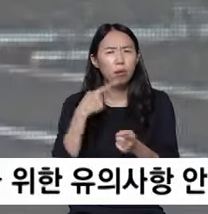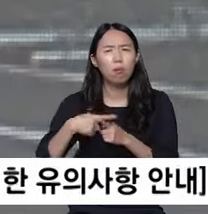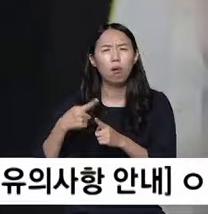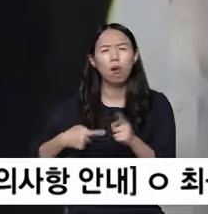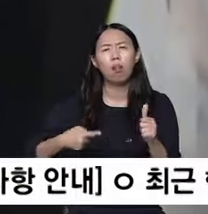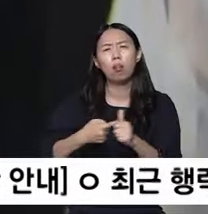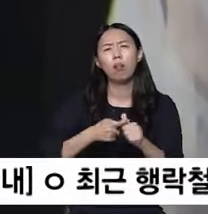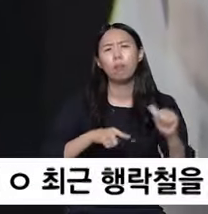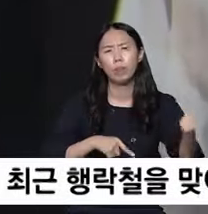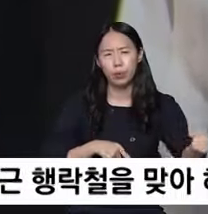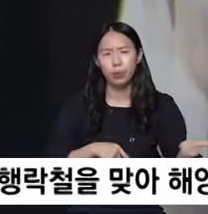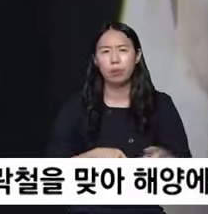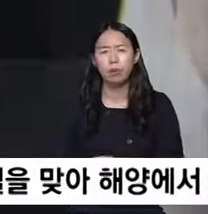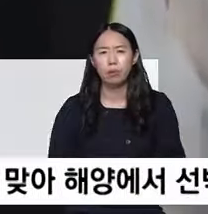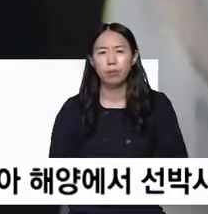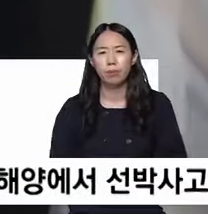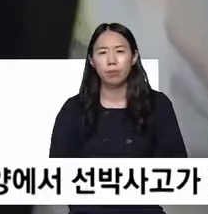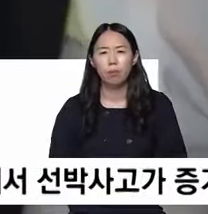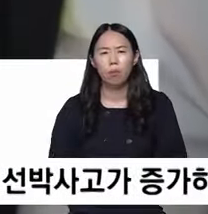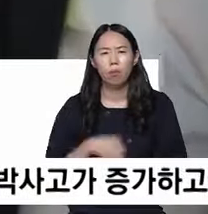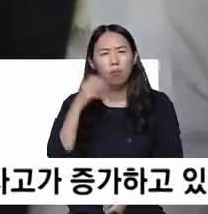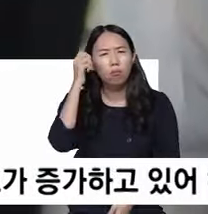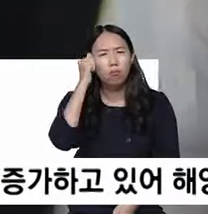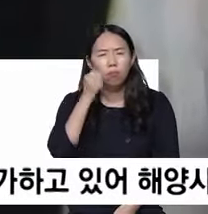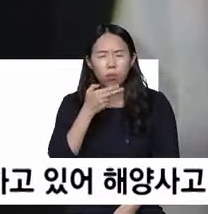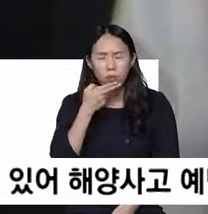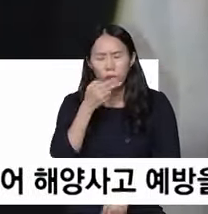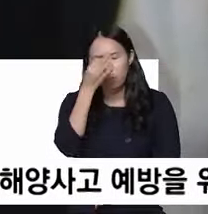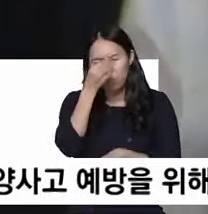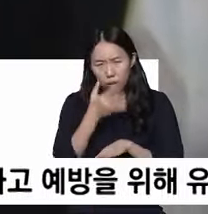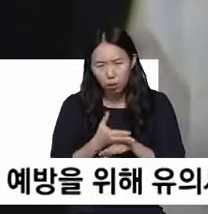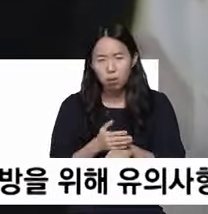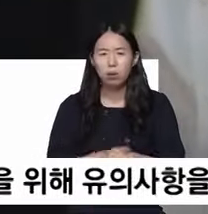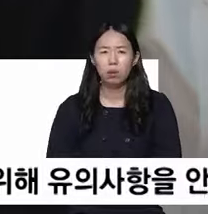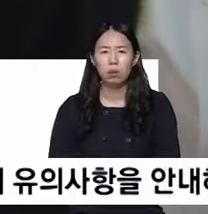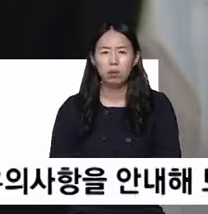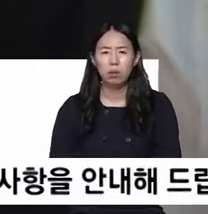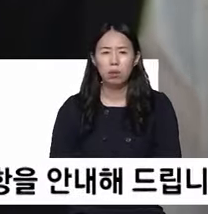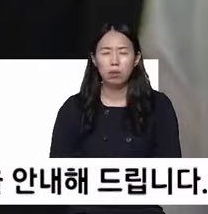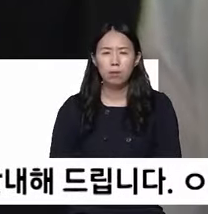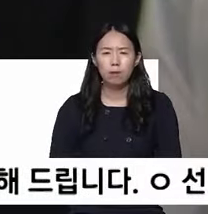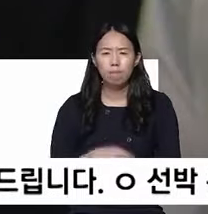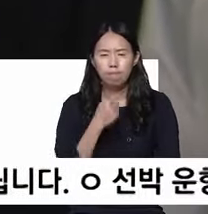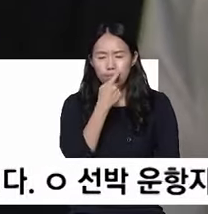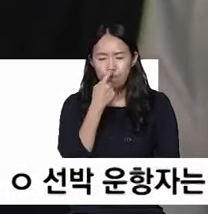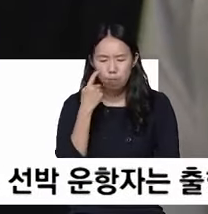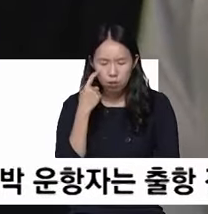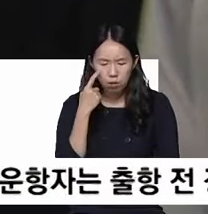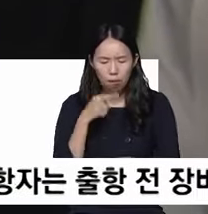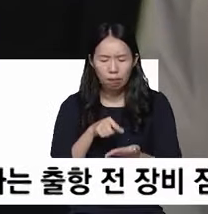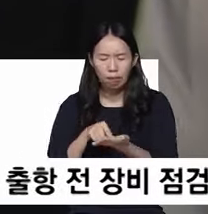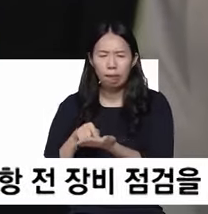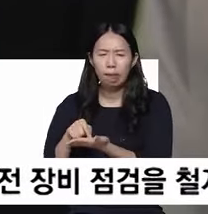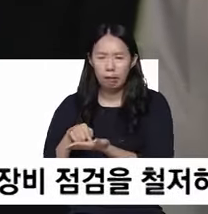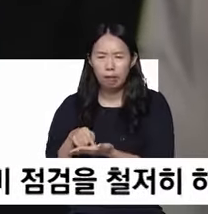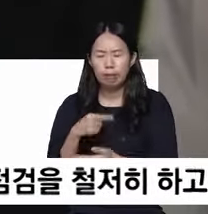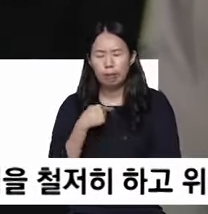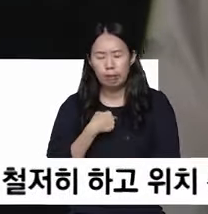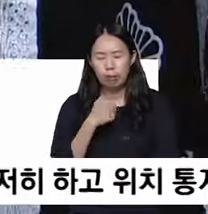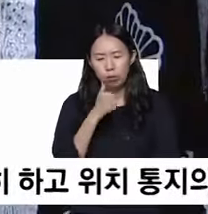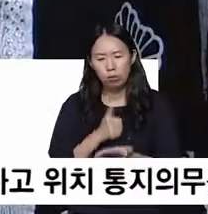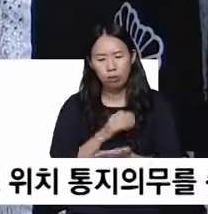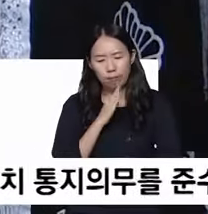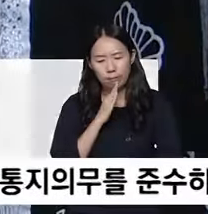있습니다. 그때 기억이 나지 않습니다. 죄송합니다. 아직도 그럼 범행 부인하고 계신 거예요? 근데 증거가 다 나왔기 때문에 부인은 하지